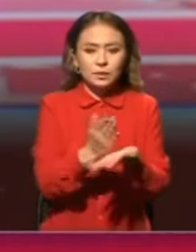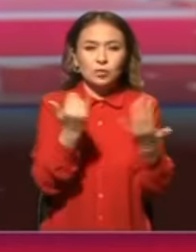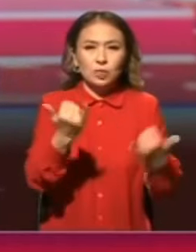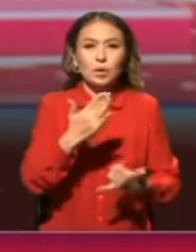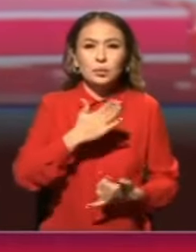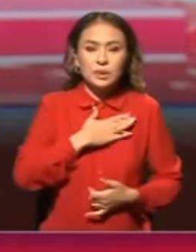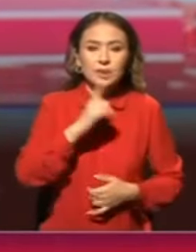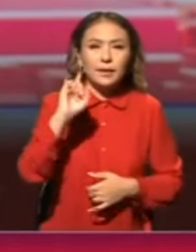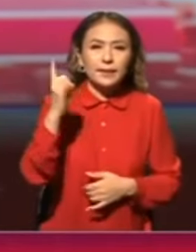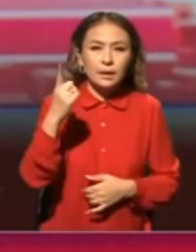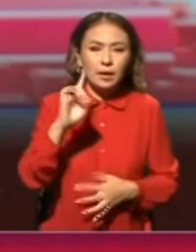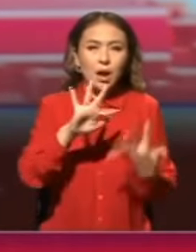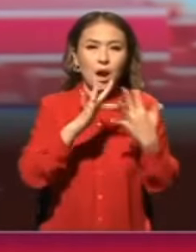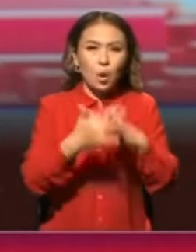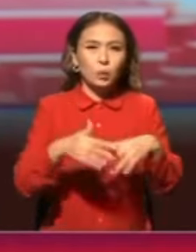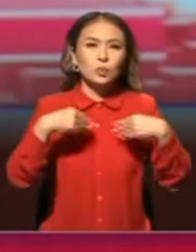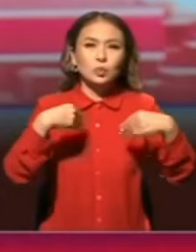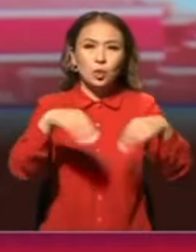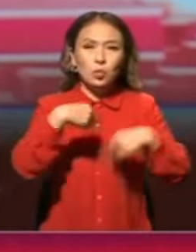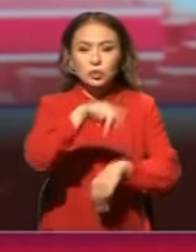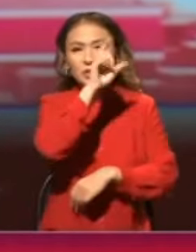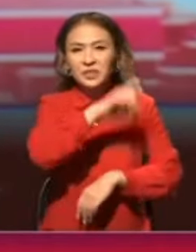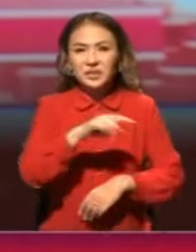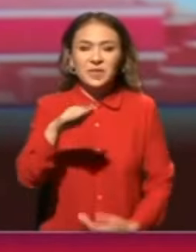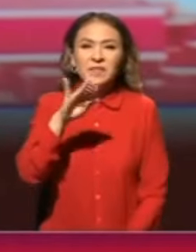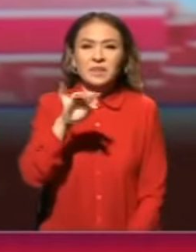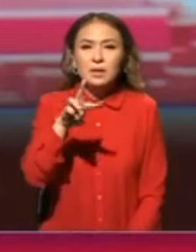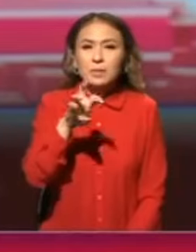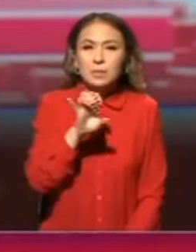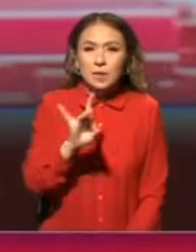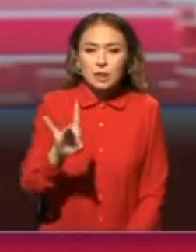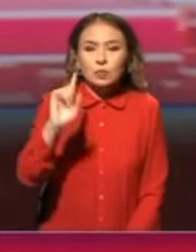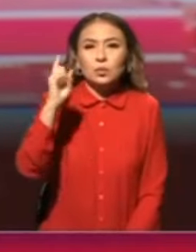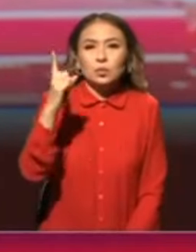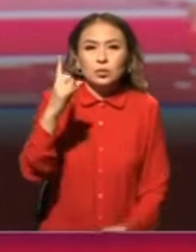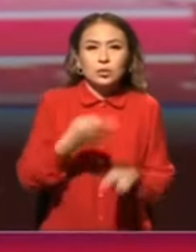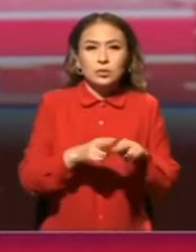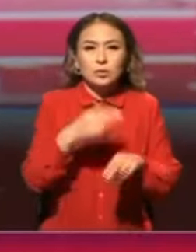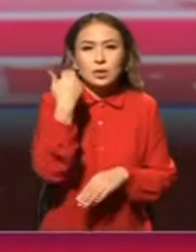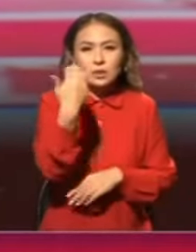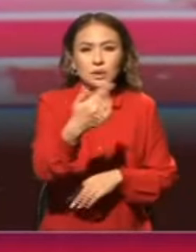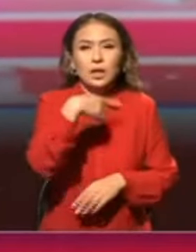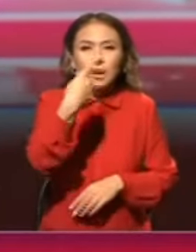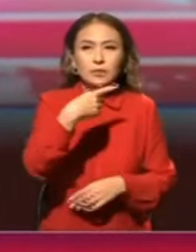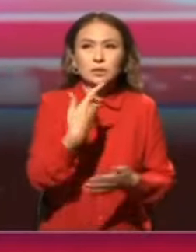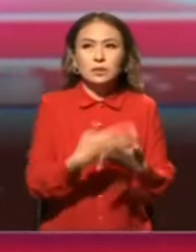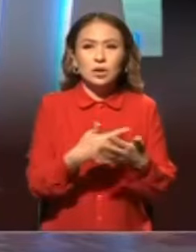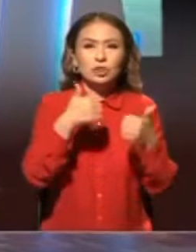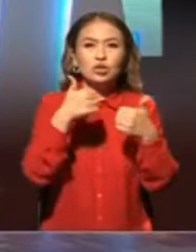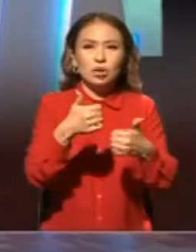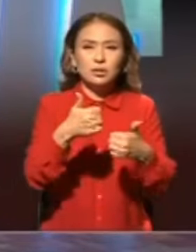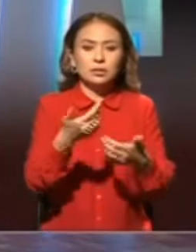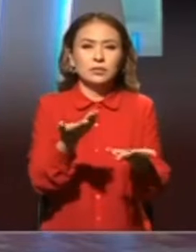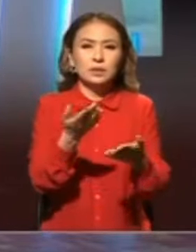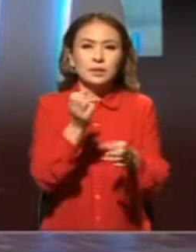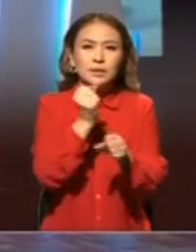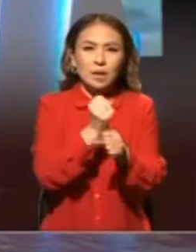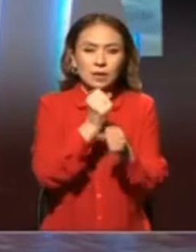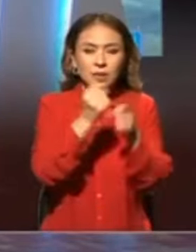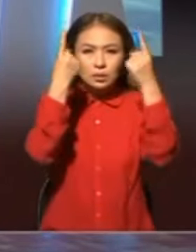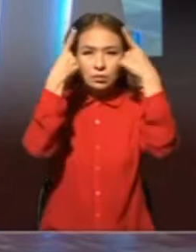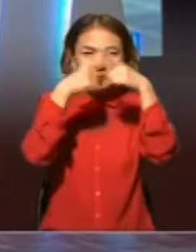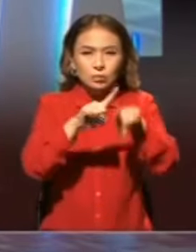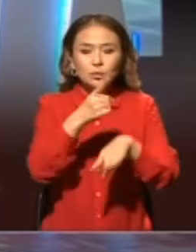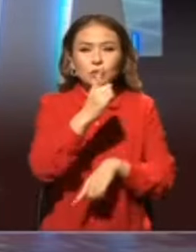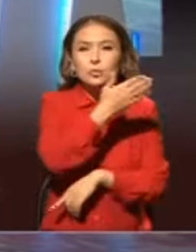Біздің неге ауыл шаруашылығының өкілдері, фермерлерімізге неге сіз айтқан жақсы минералдармен, жақсы техниканы